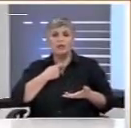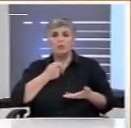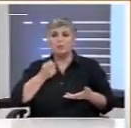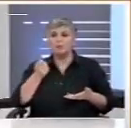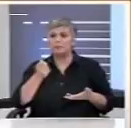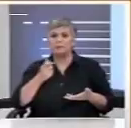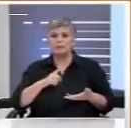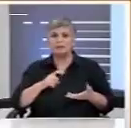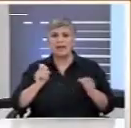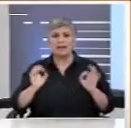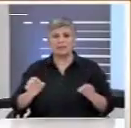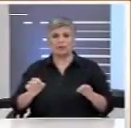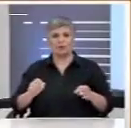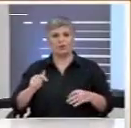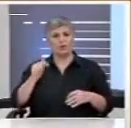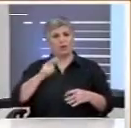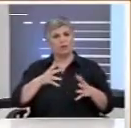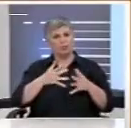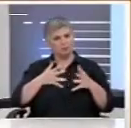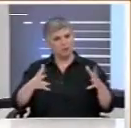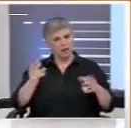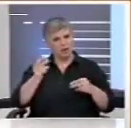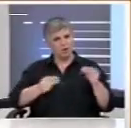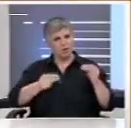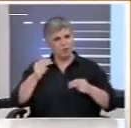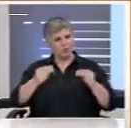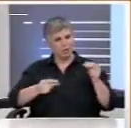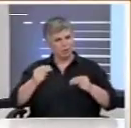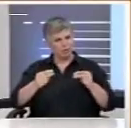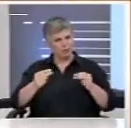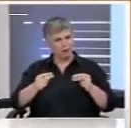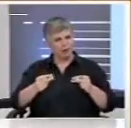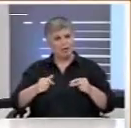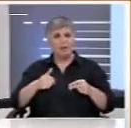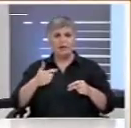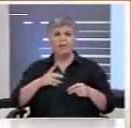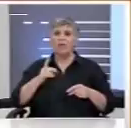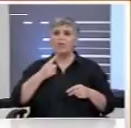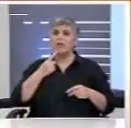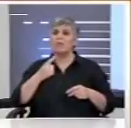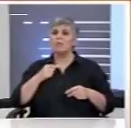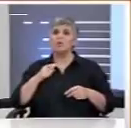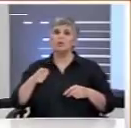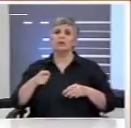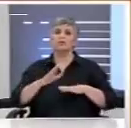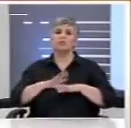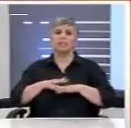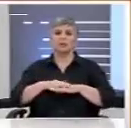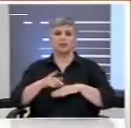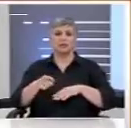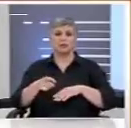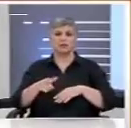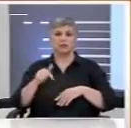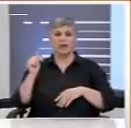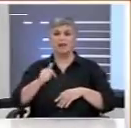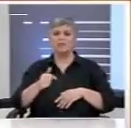μεγάλο πρόβλημα για σας, που δεν λέω ότι ήταν από δική σας μεριά το πρόβλημα, ότι ήταν πολύ δύσκολο να